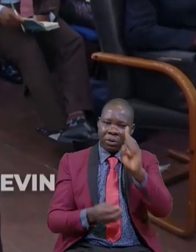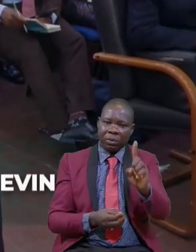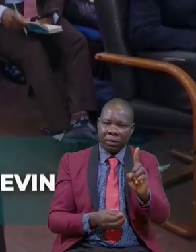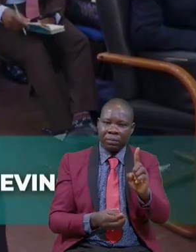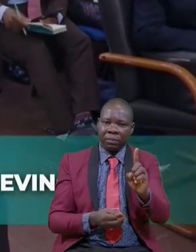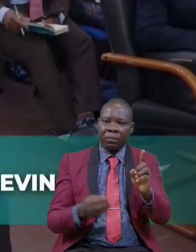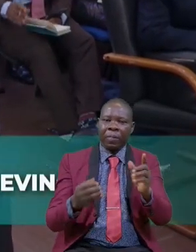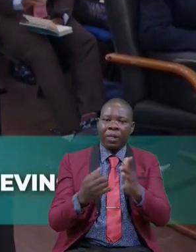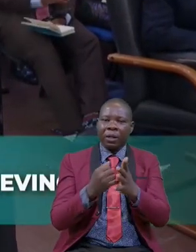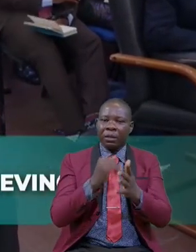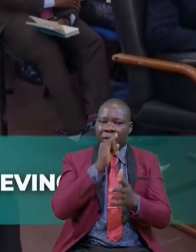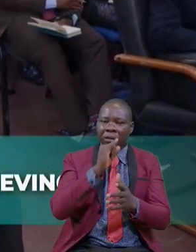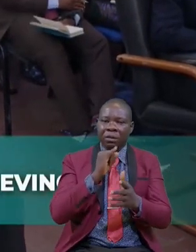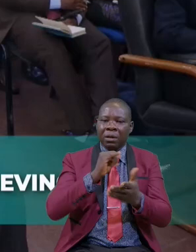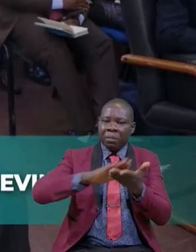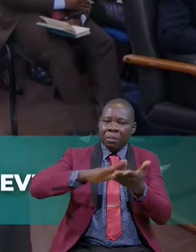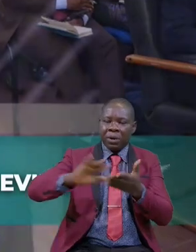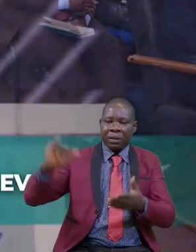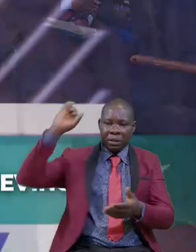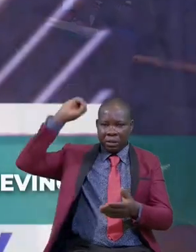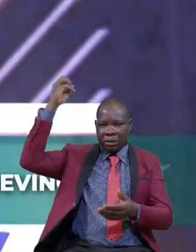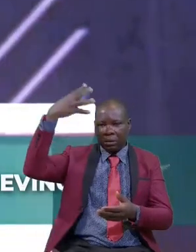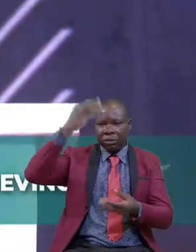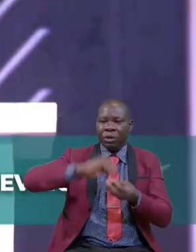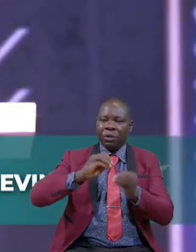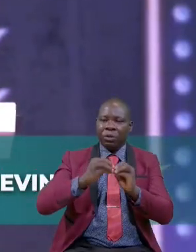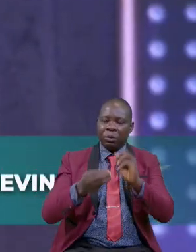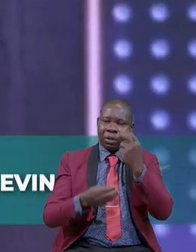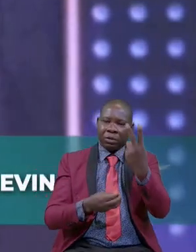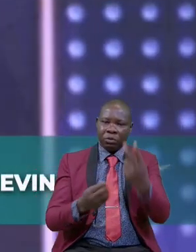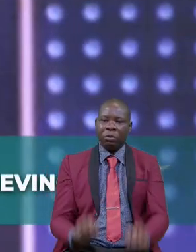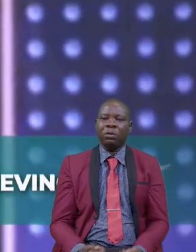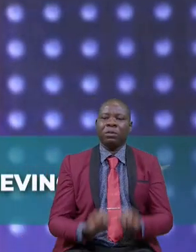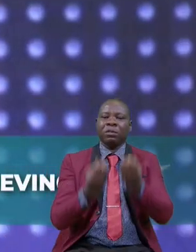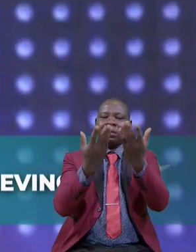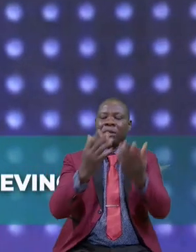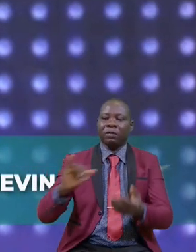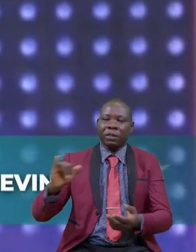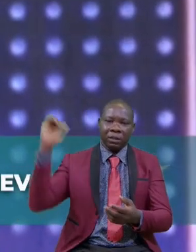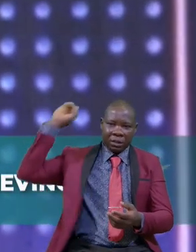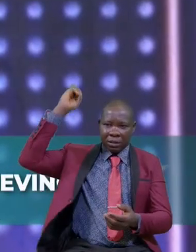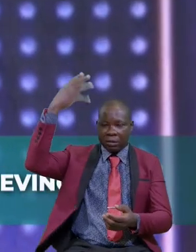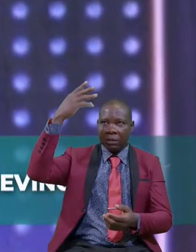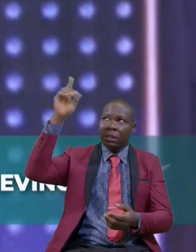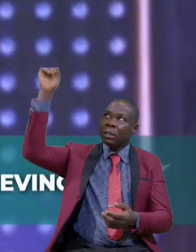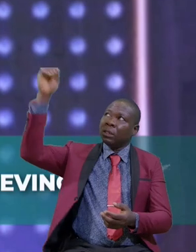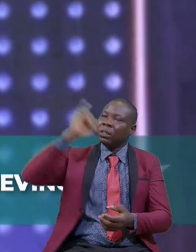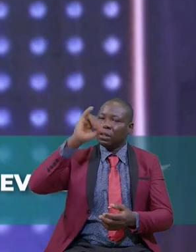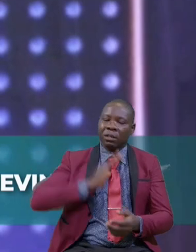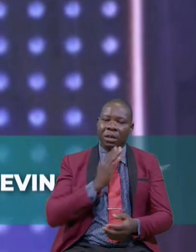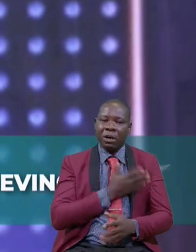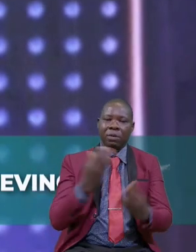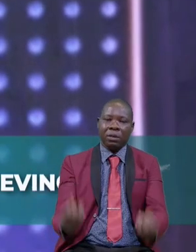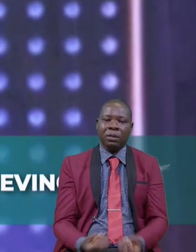Deuxièmement, la grâce propitiatoire. C'est-à-dire, il est notre propitiation. Et il nous purifie